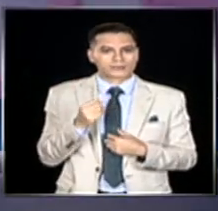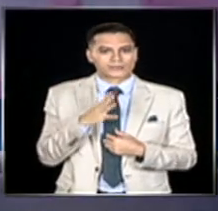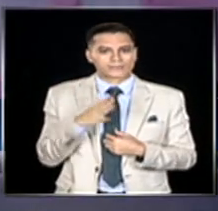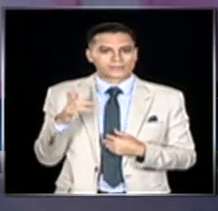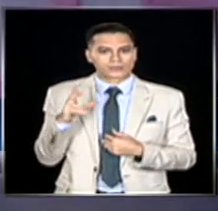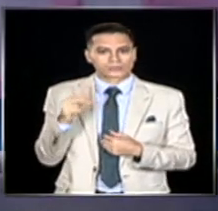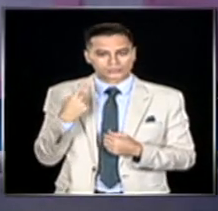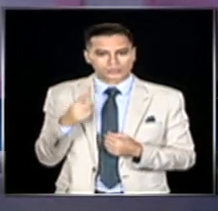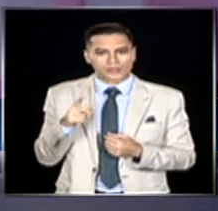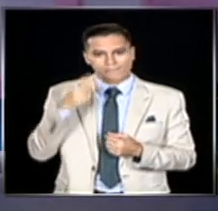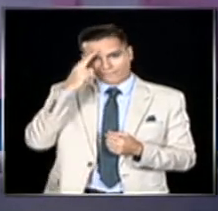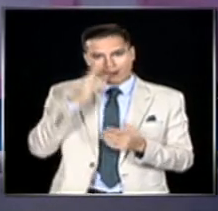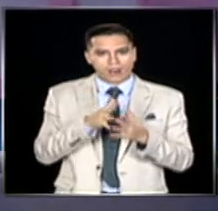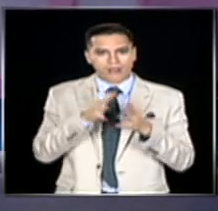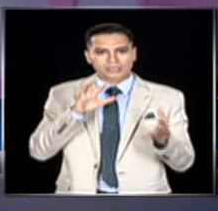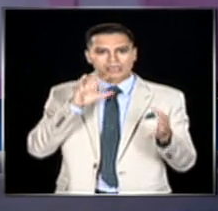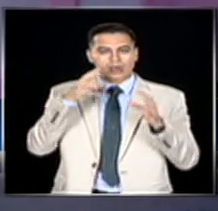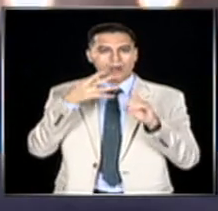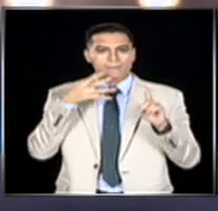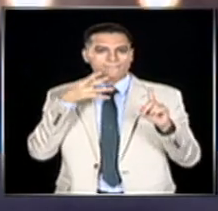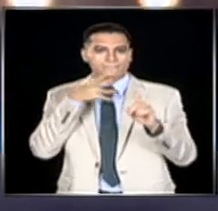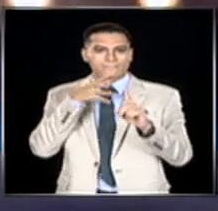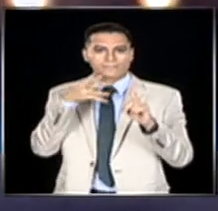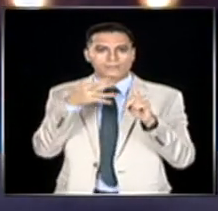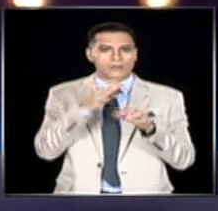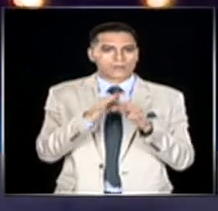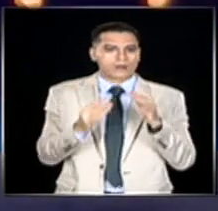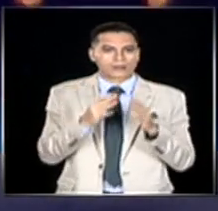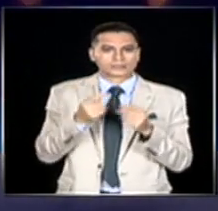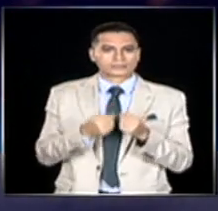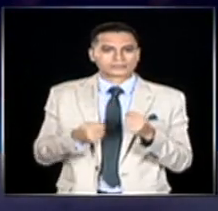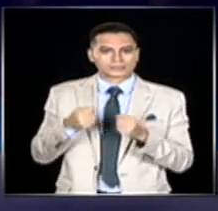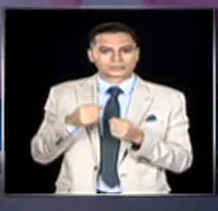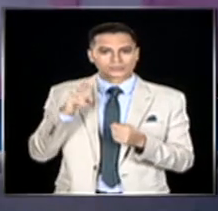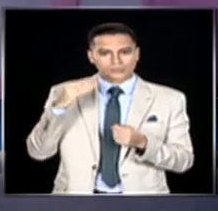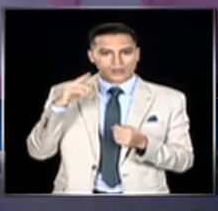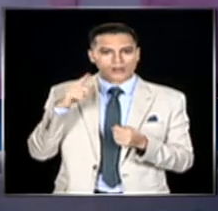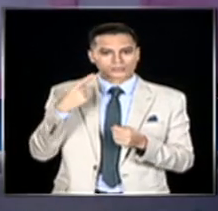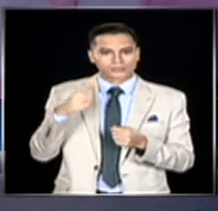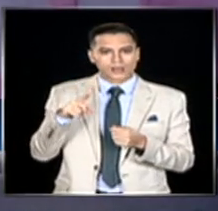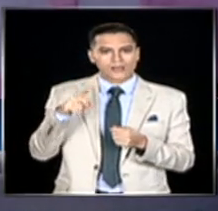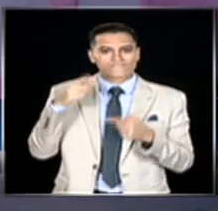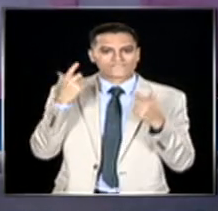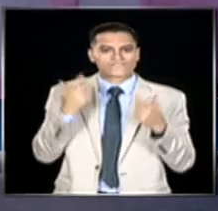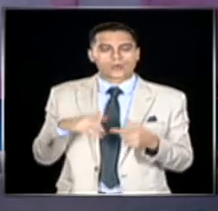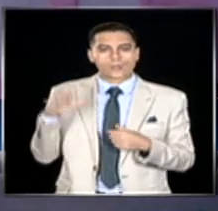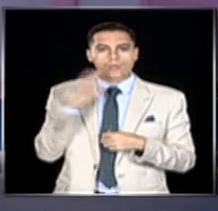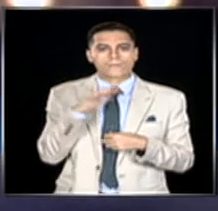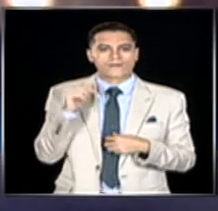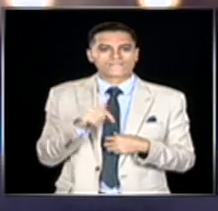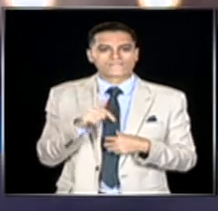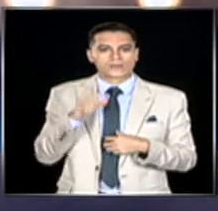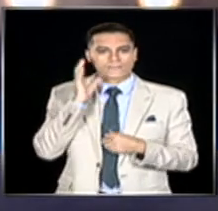120. صح. ما هو أكثر كواكب المجموعة الشمسية من حيث الحرارة؟ الزهرة. صح. في أي دولة أوروبية وقعت عملية